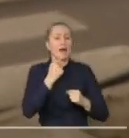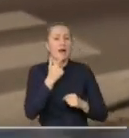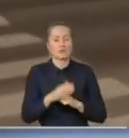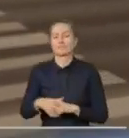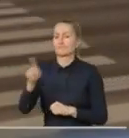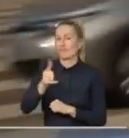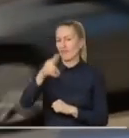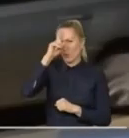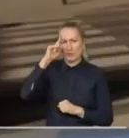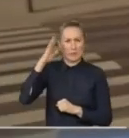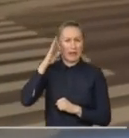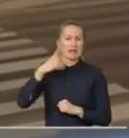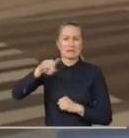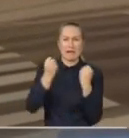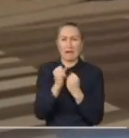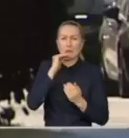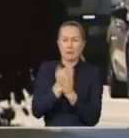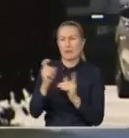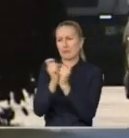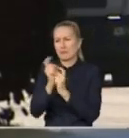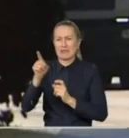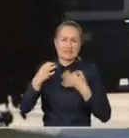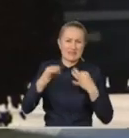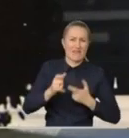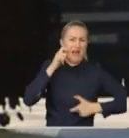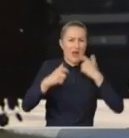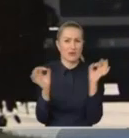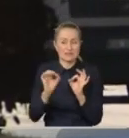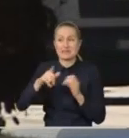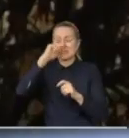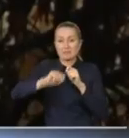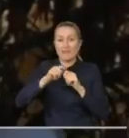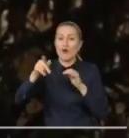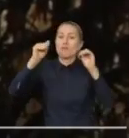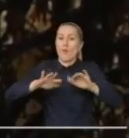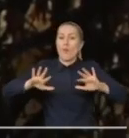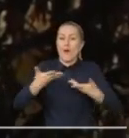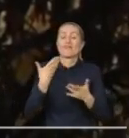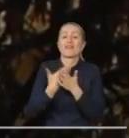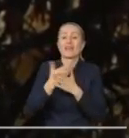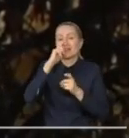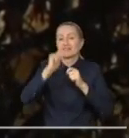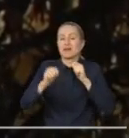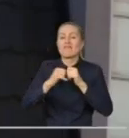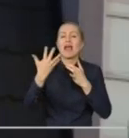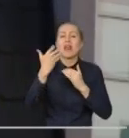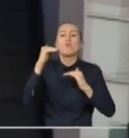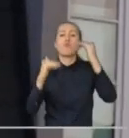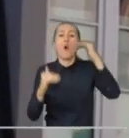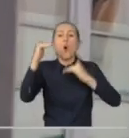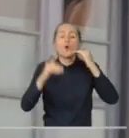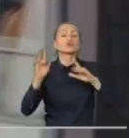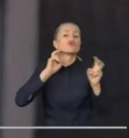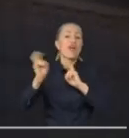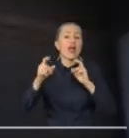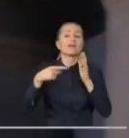Krakowa skarży się na głośne samochody czy sąsiadów, a że poziom hałasu łatwiej zmierzyć niż poziom irytacji, to takie urządzenie jak decybelomierz pozwoli pokazać